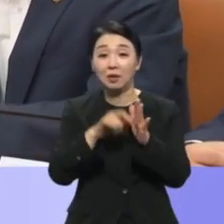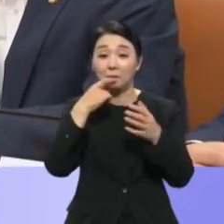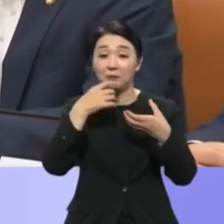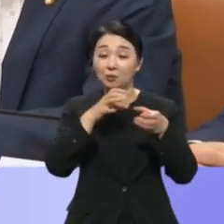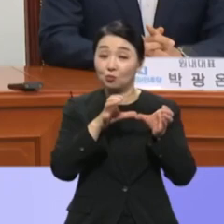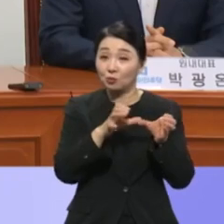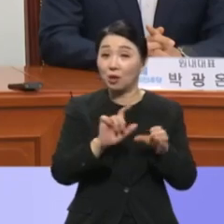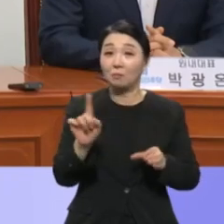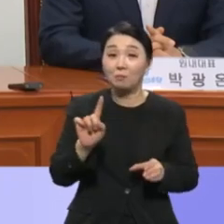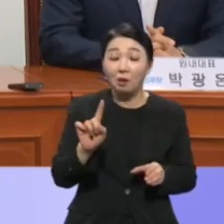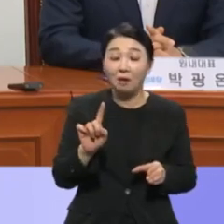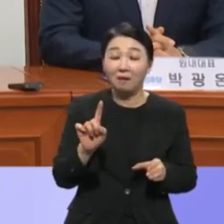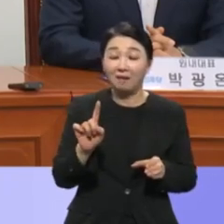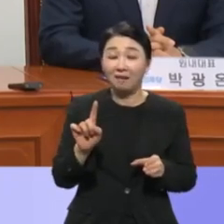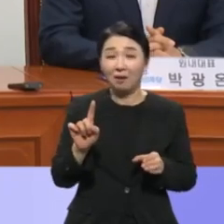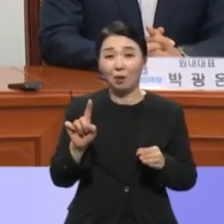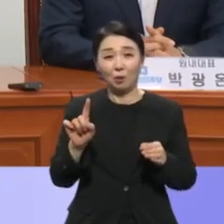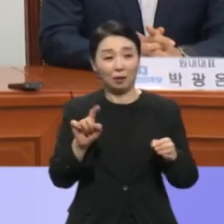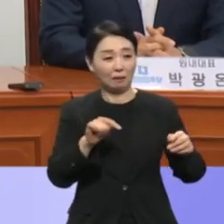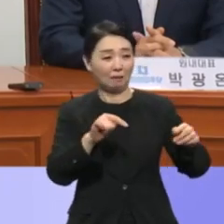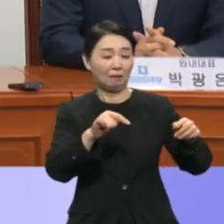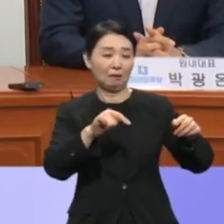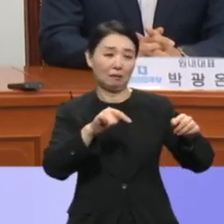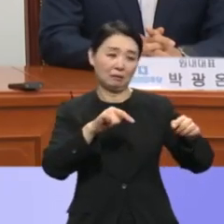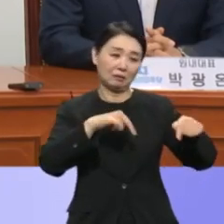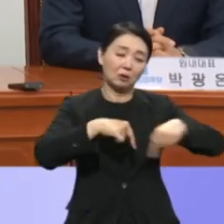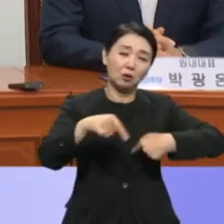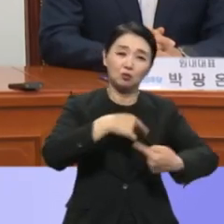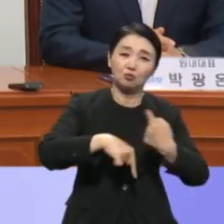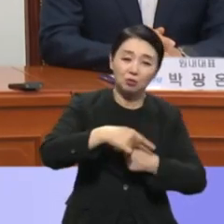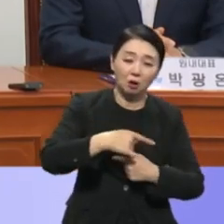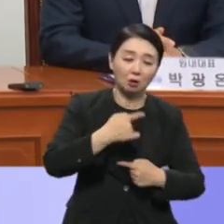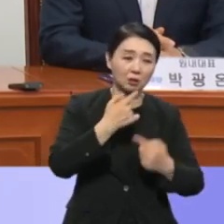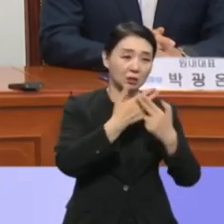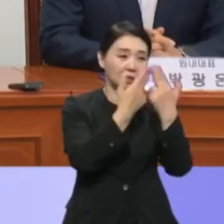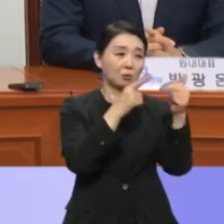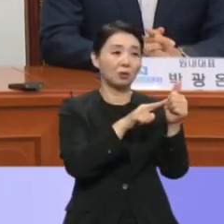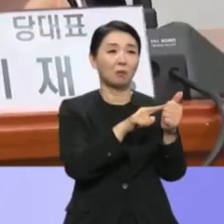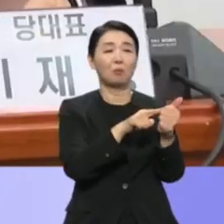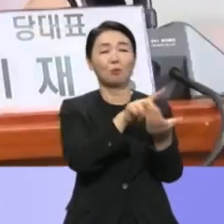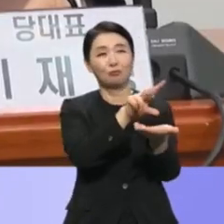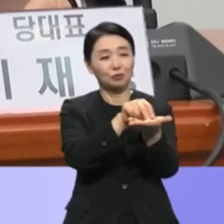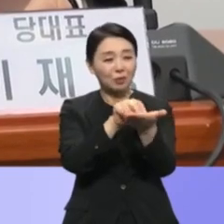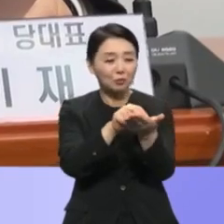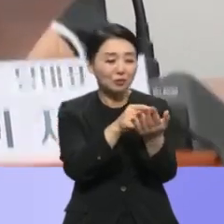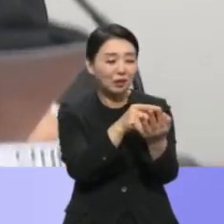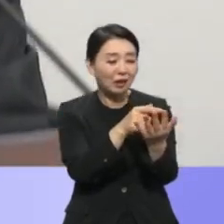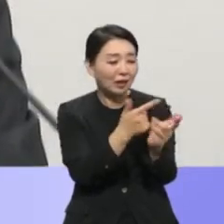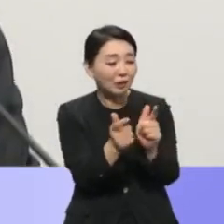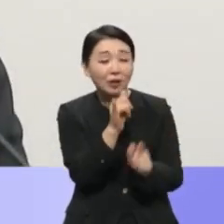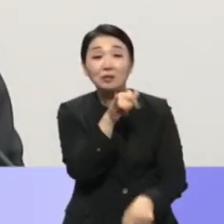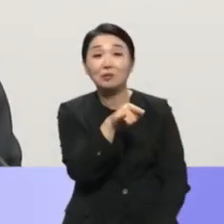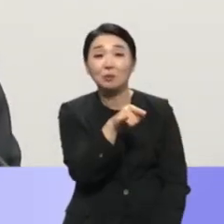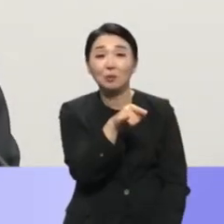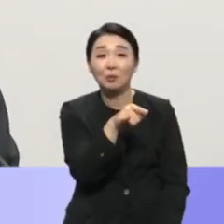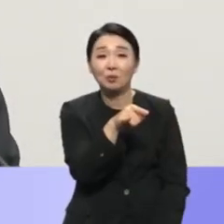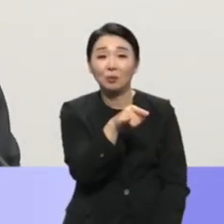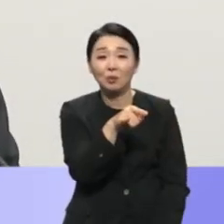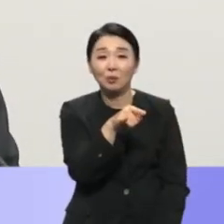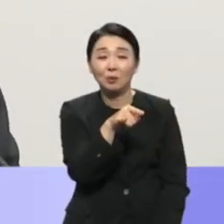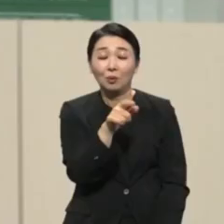그 전국을 운영하는 방식이나 아니면 대표 갖고 있는 사법 리스크에 대해서 국민들이 전반적으로 좀